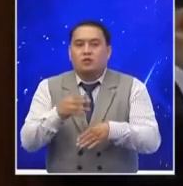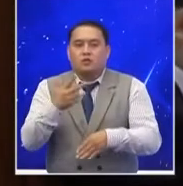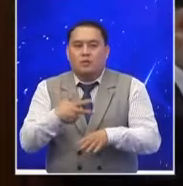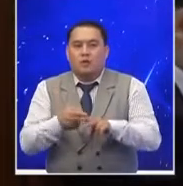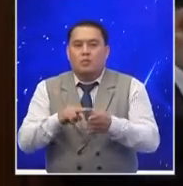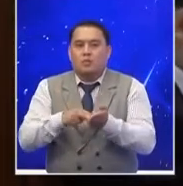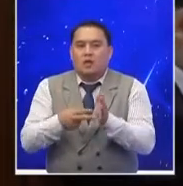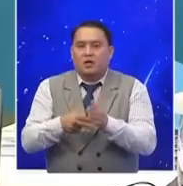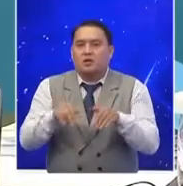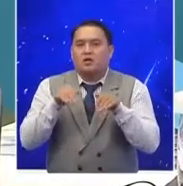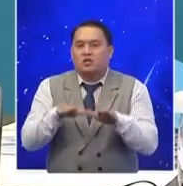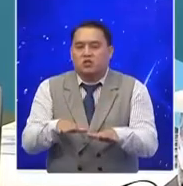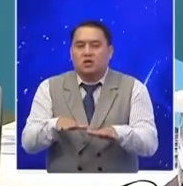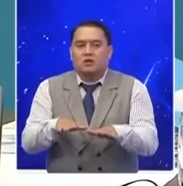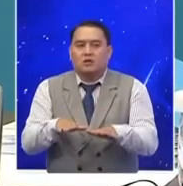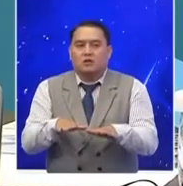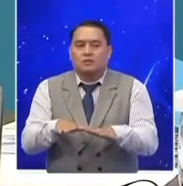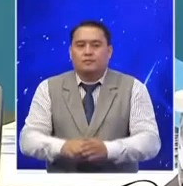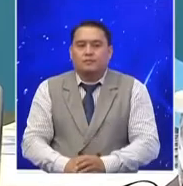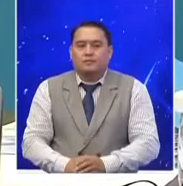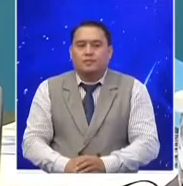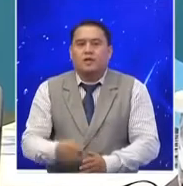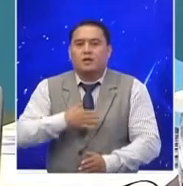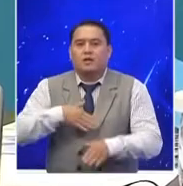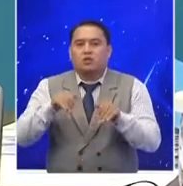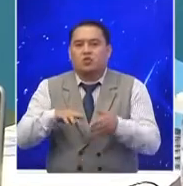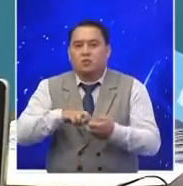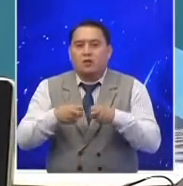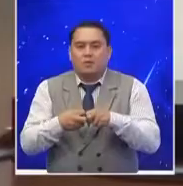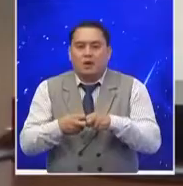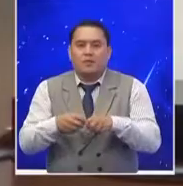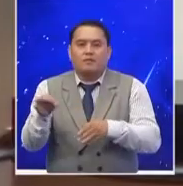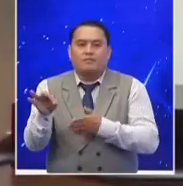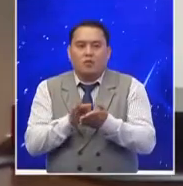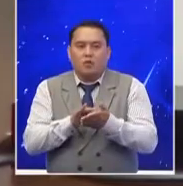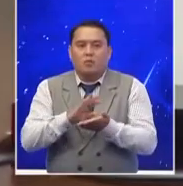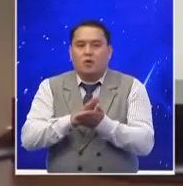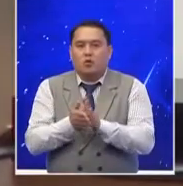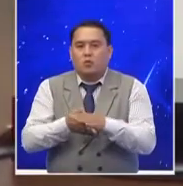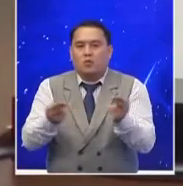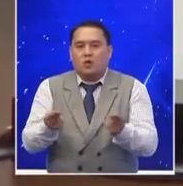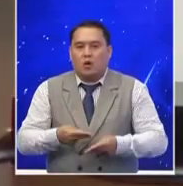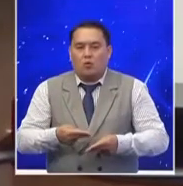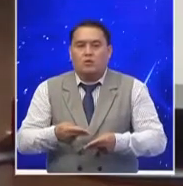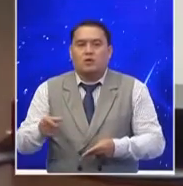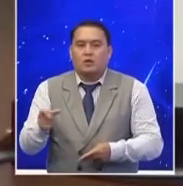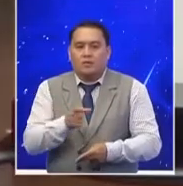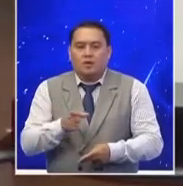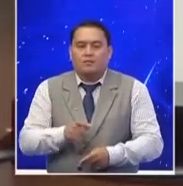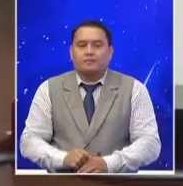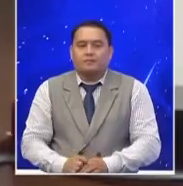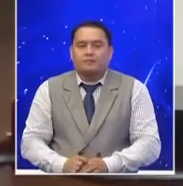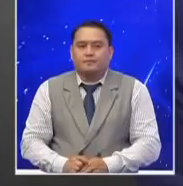классных помещений и соблюдением строгих санитарных норм. Для решения проблемы в кратчайшие сроки подписан ряд договоренностей с различными мобильными